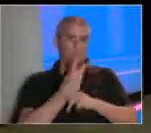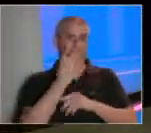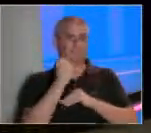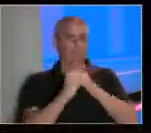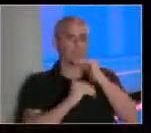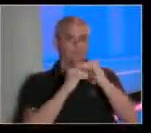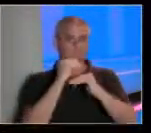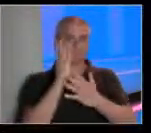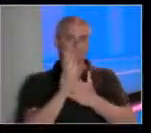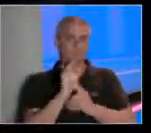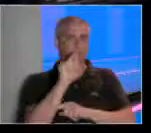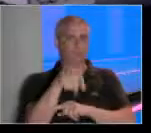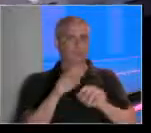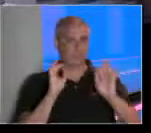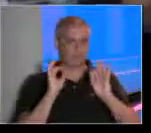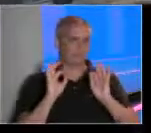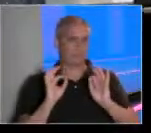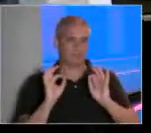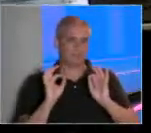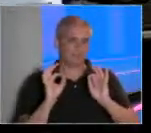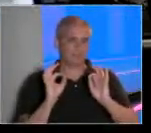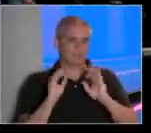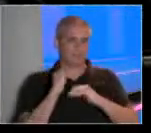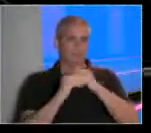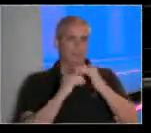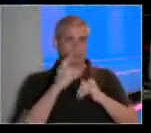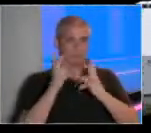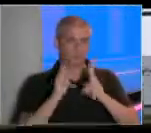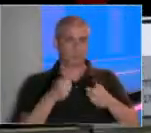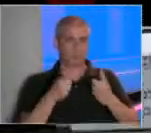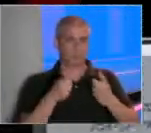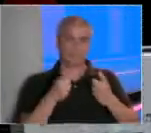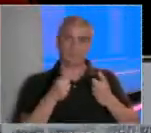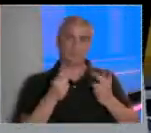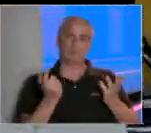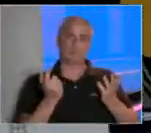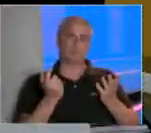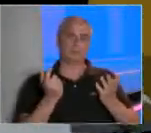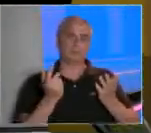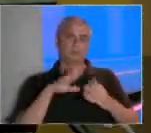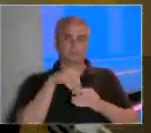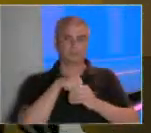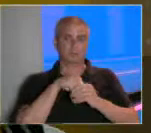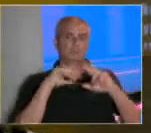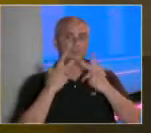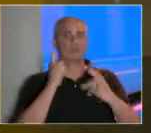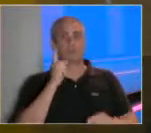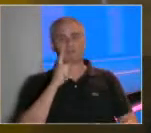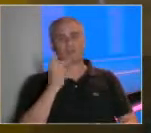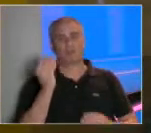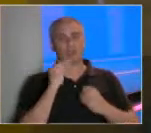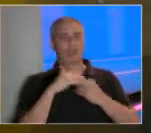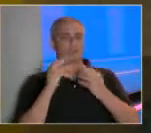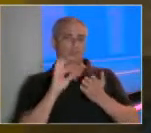שלבים, עד שהוא מגיע באמת, אתה יודע, לשלב שהוא יכול להיות חשובה שלנו לציבור, אבל זו עוד